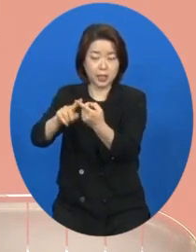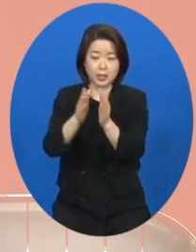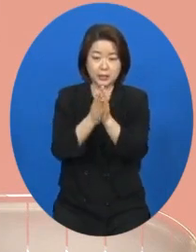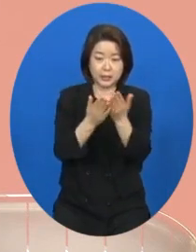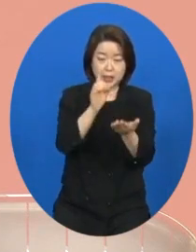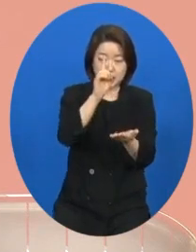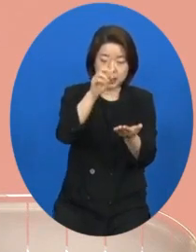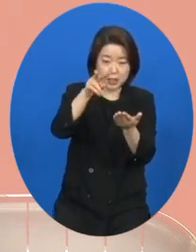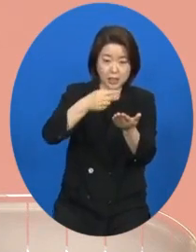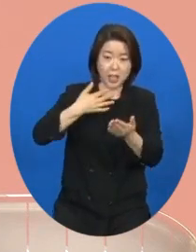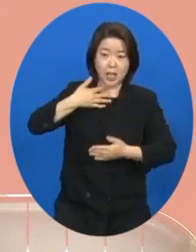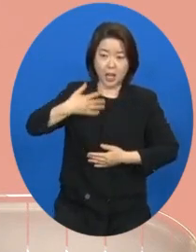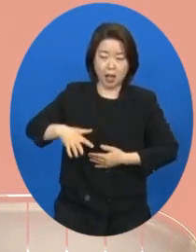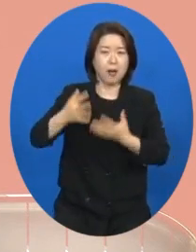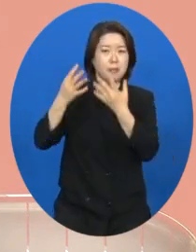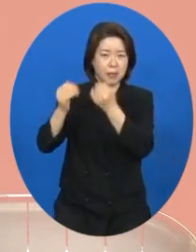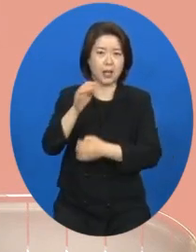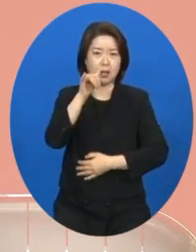읽은 적이 없으시다는 거예요.